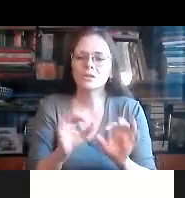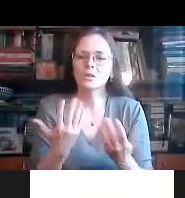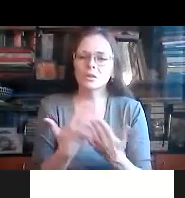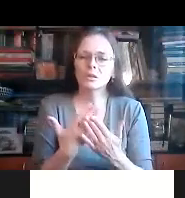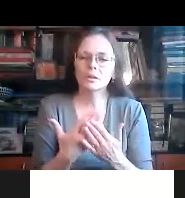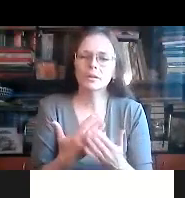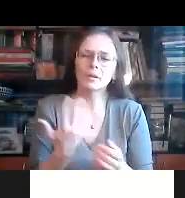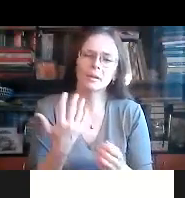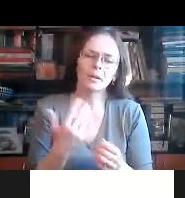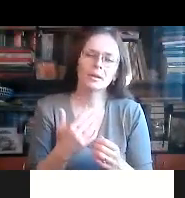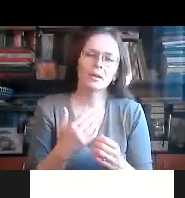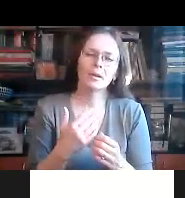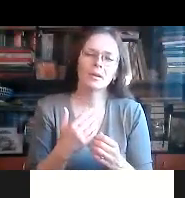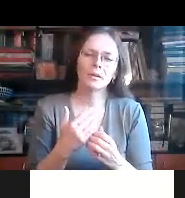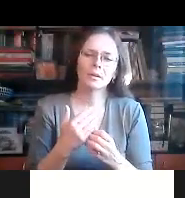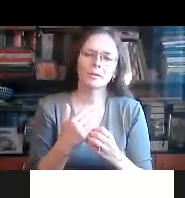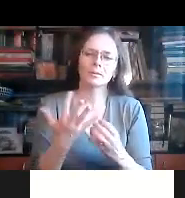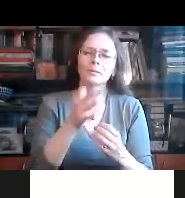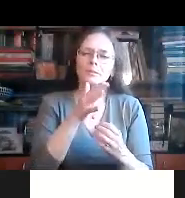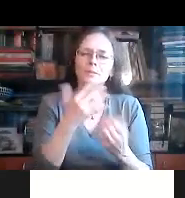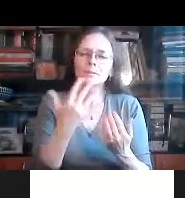прочитал. И мне